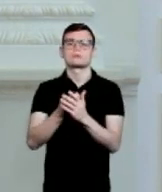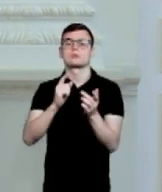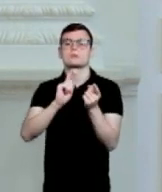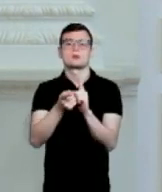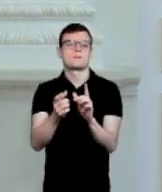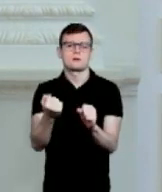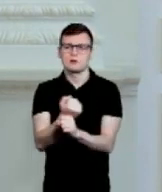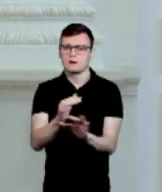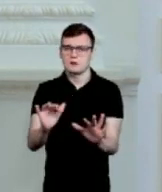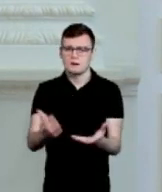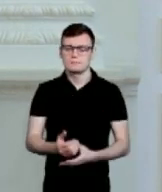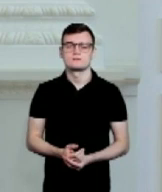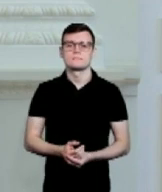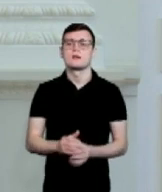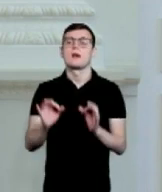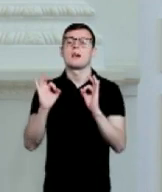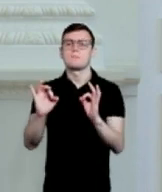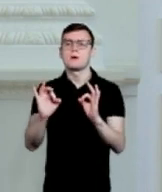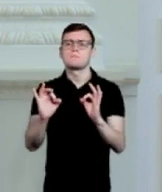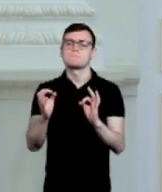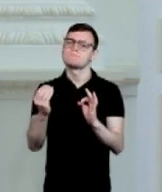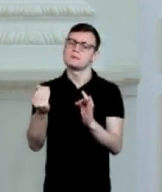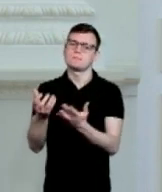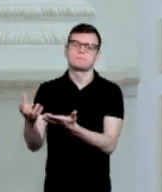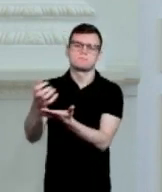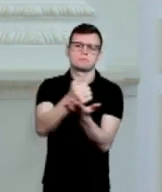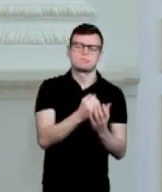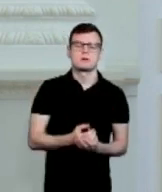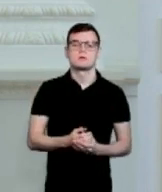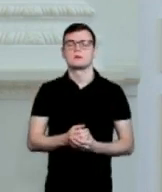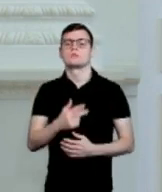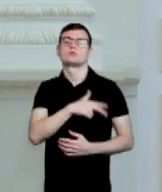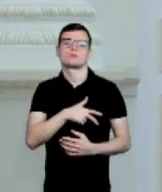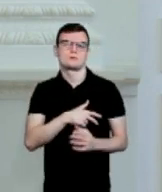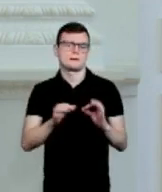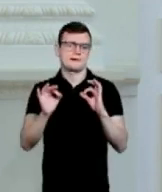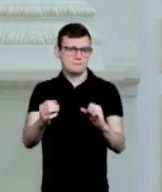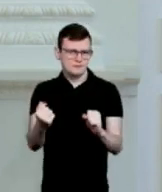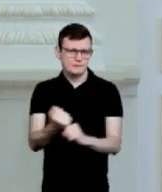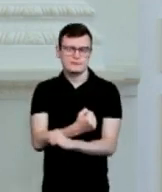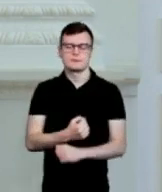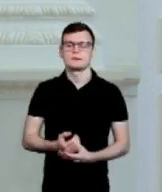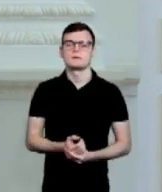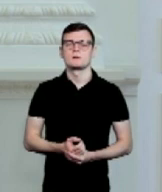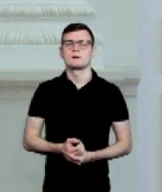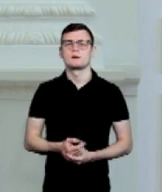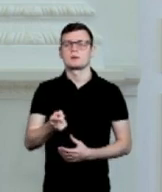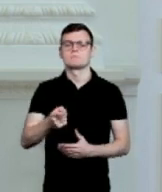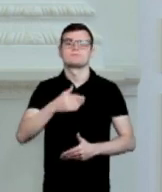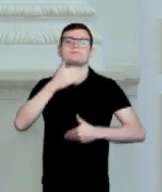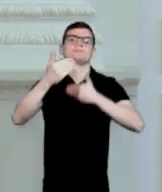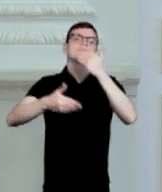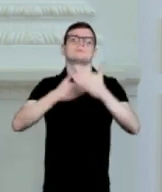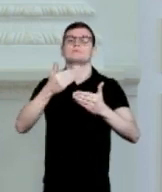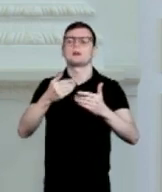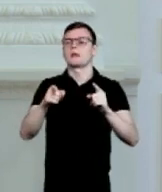ir efektyvesnį lėšų surinkimą, ir būti socialiai teisingesnė, ir užtikrinti tam tikrą progresyvumą